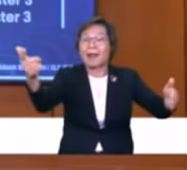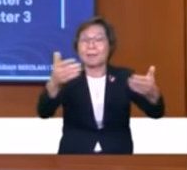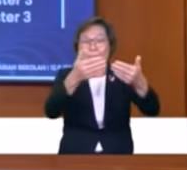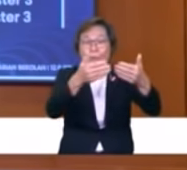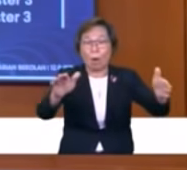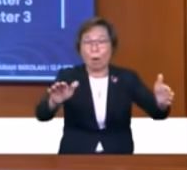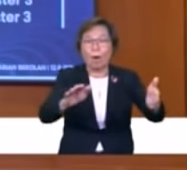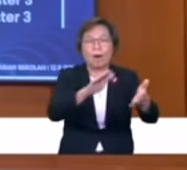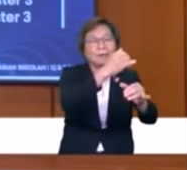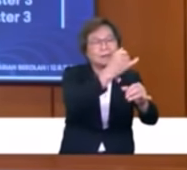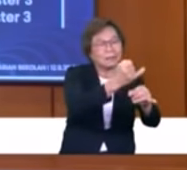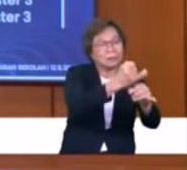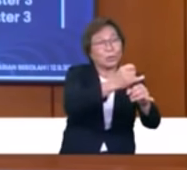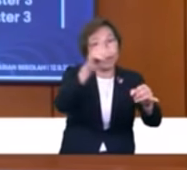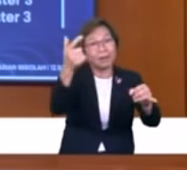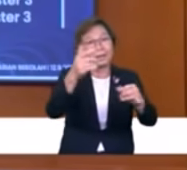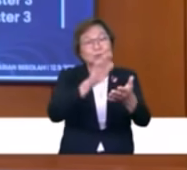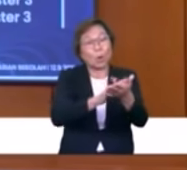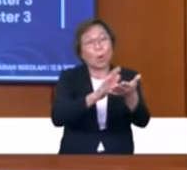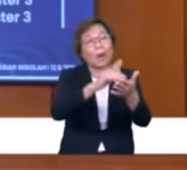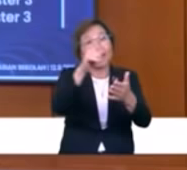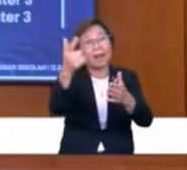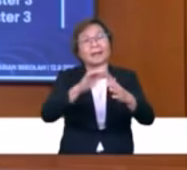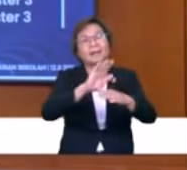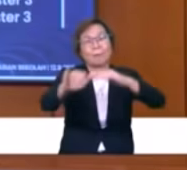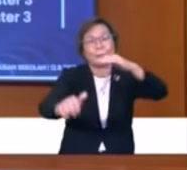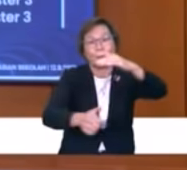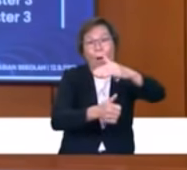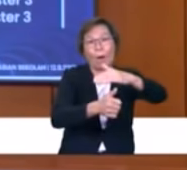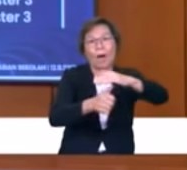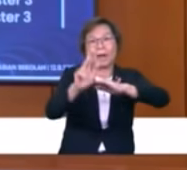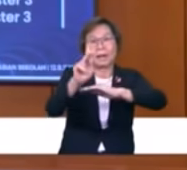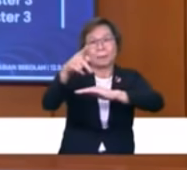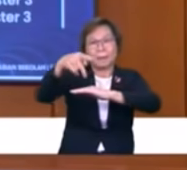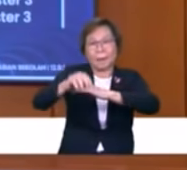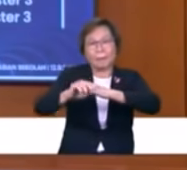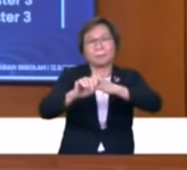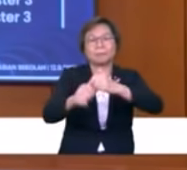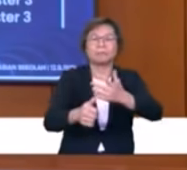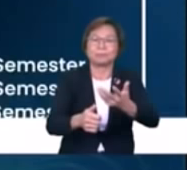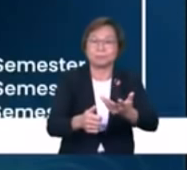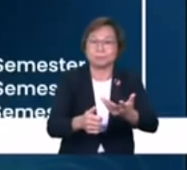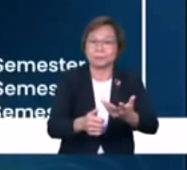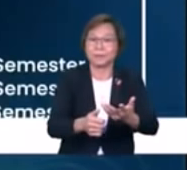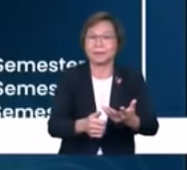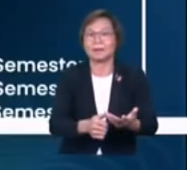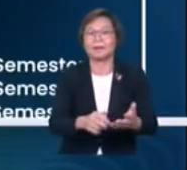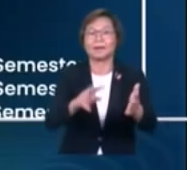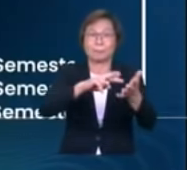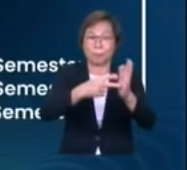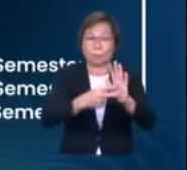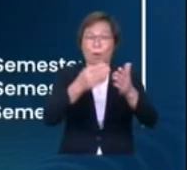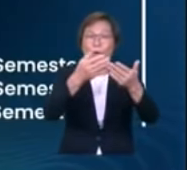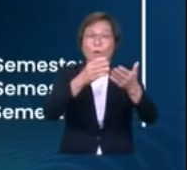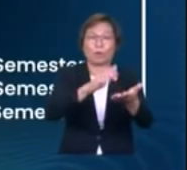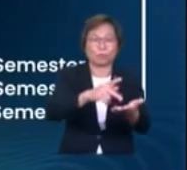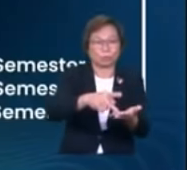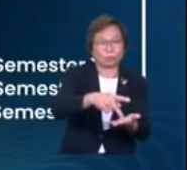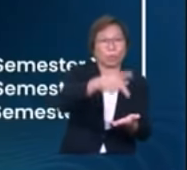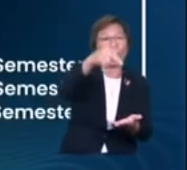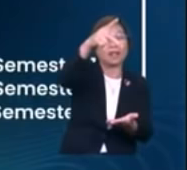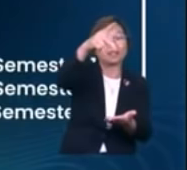ataupun di sisi lain di bawah Kementerian Pendidikan Malaysia pertama sekali dalam konteks pembukaan